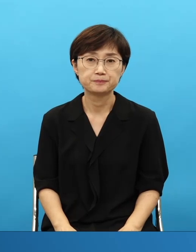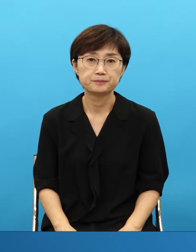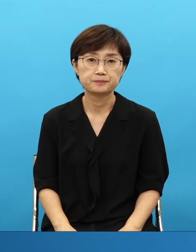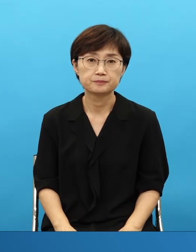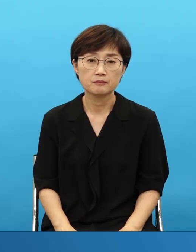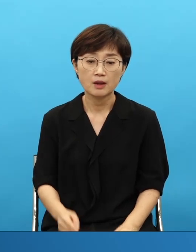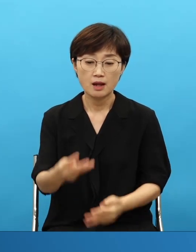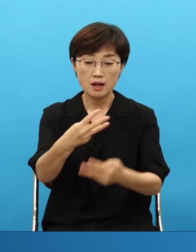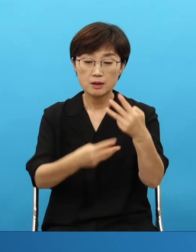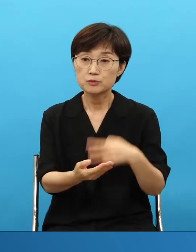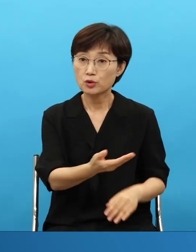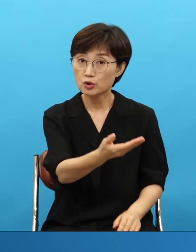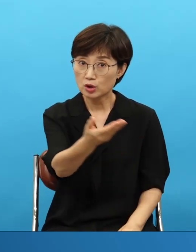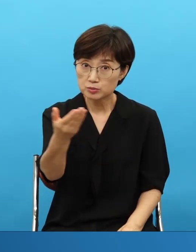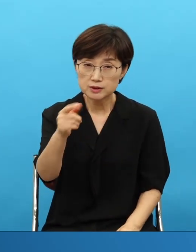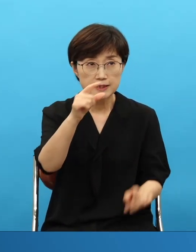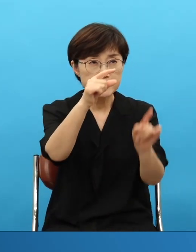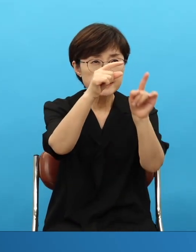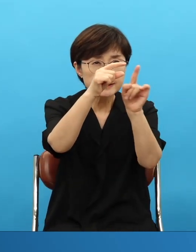이 축복을 가지고 이제